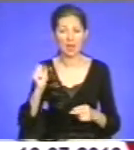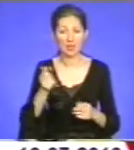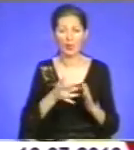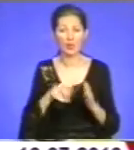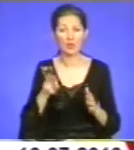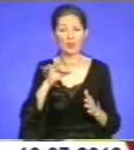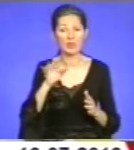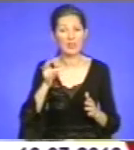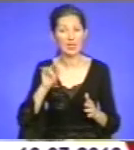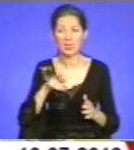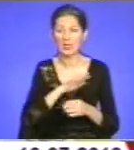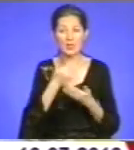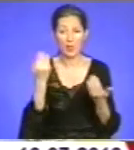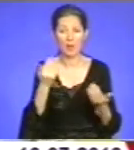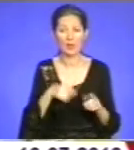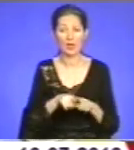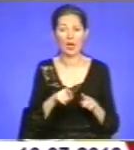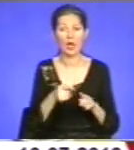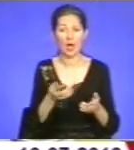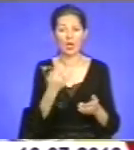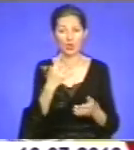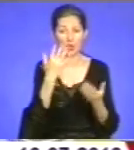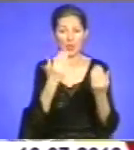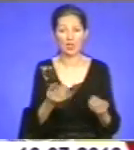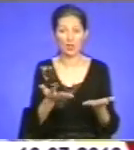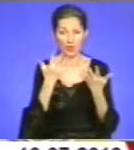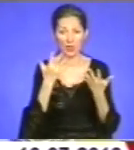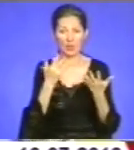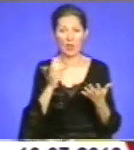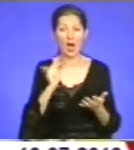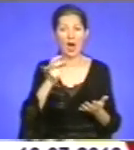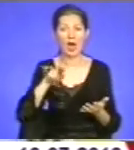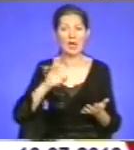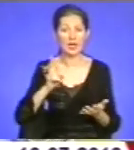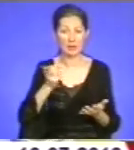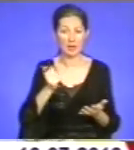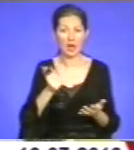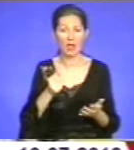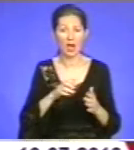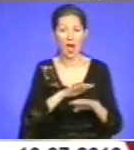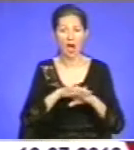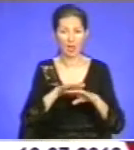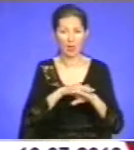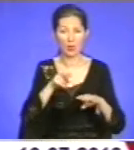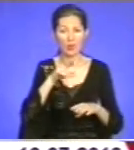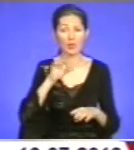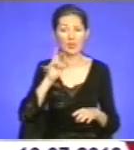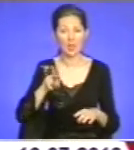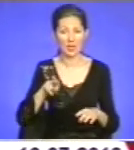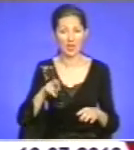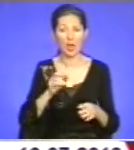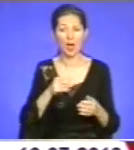нітрат. Так, буквально тому 4 дні ми виявили на Аляска-Тер-ринку диня при допустимій нормі 90